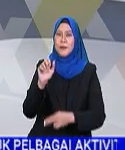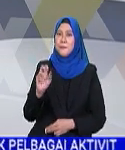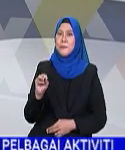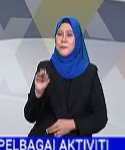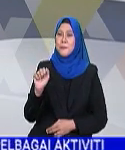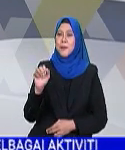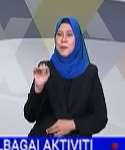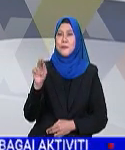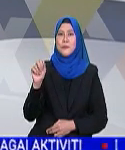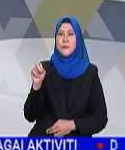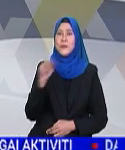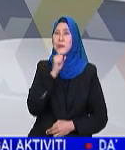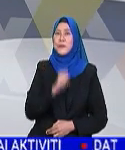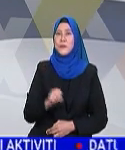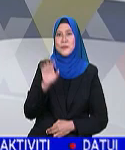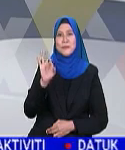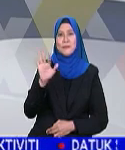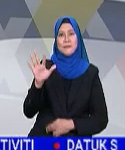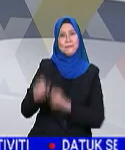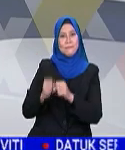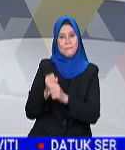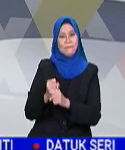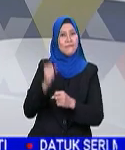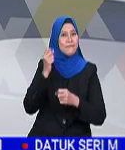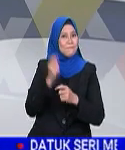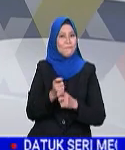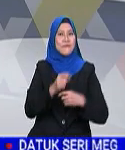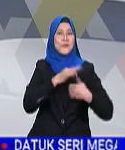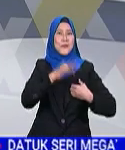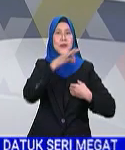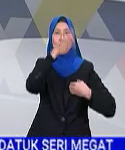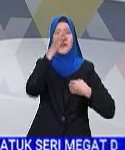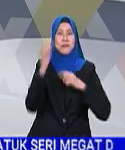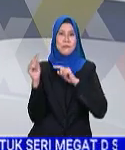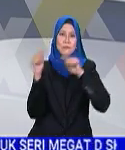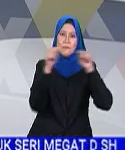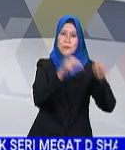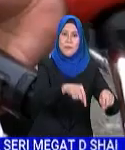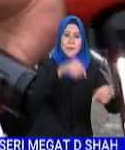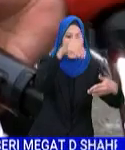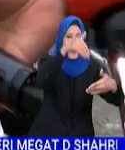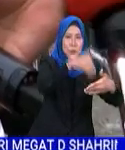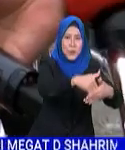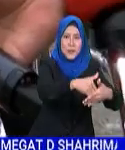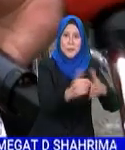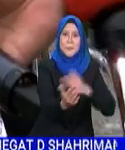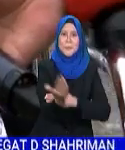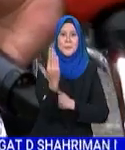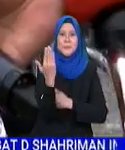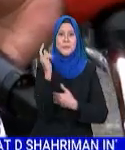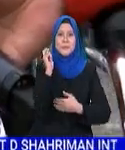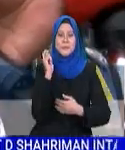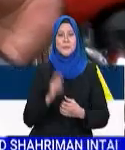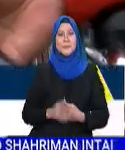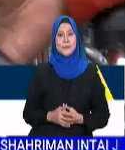Omar, 95 tahun, tetap bersemangat hadir ke pusat pengundian pagi tadi.